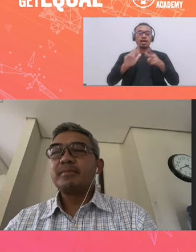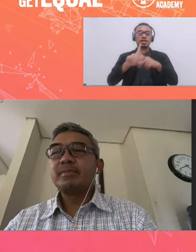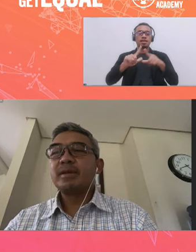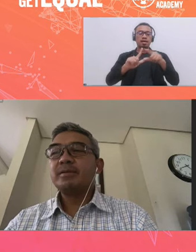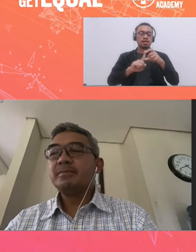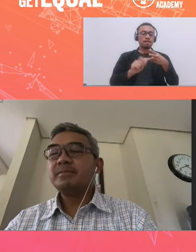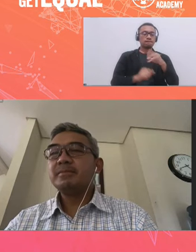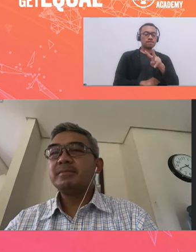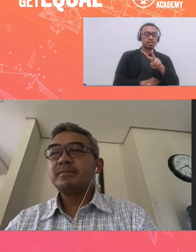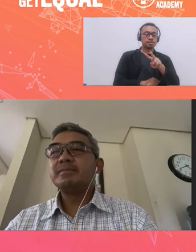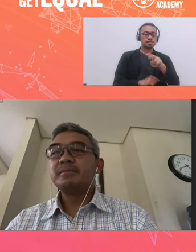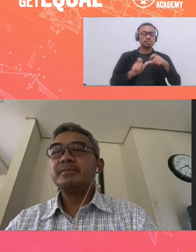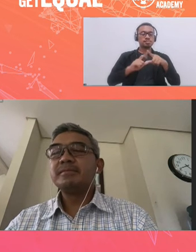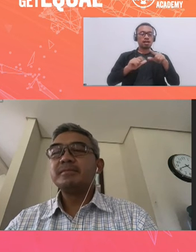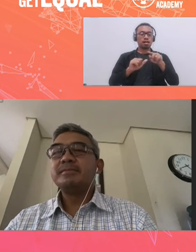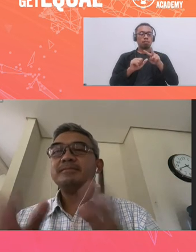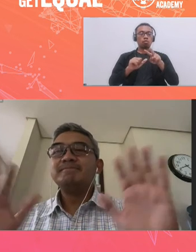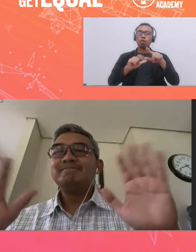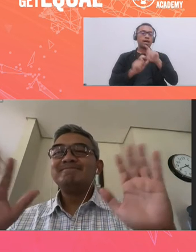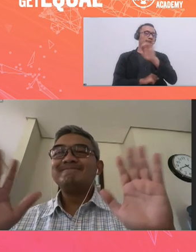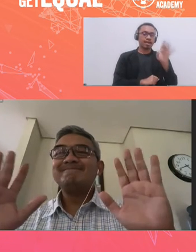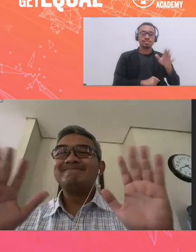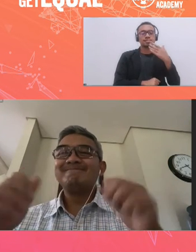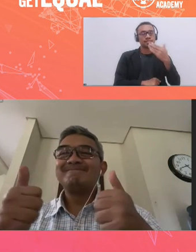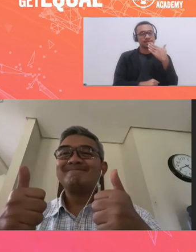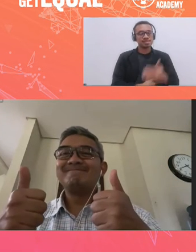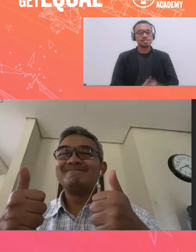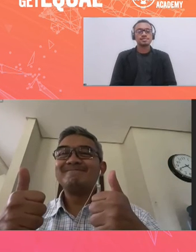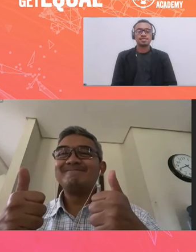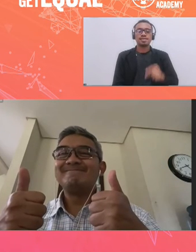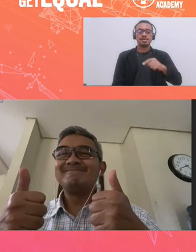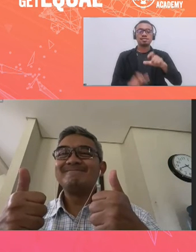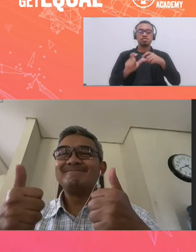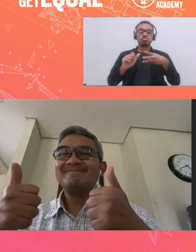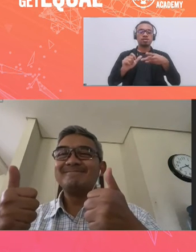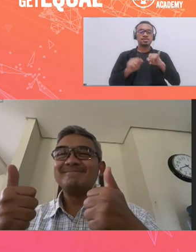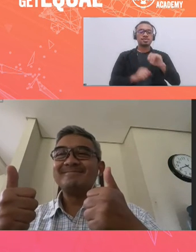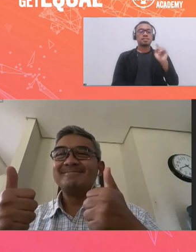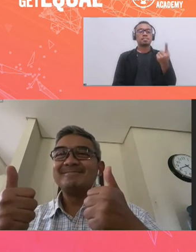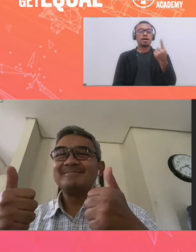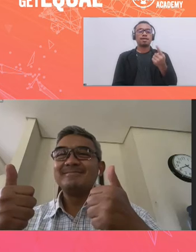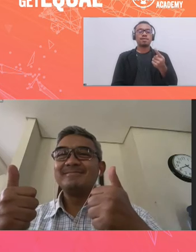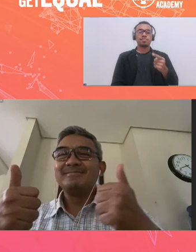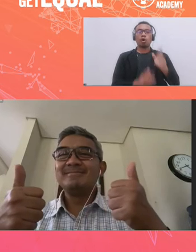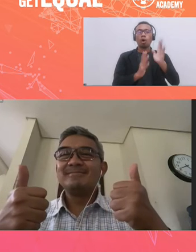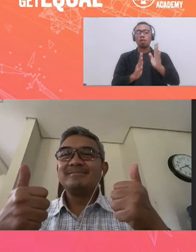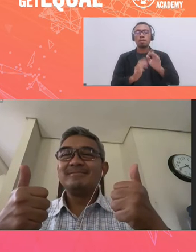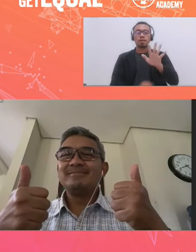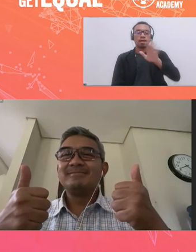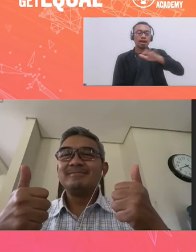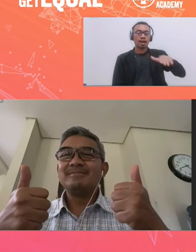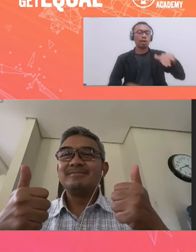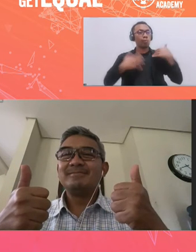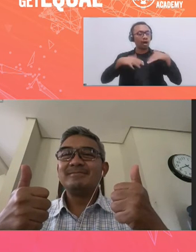Salwa, dan juga Filia. Terima kasih luar biasa di sesi pertama ini. Ngobrol-ngobrol kita dengan 5 anak luar biasa dan tentunya